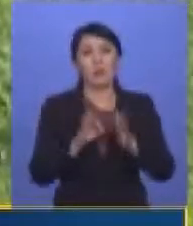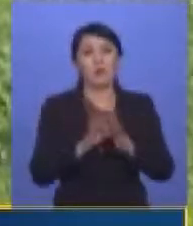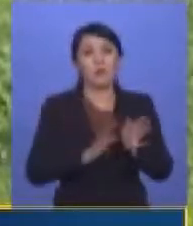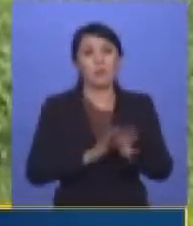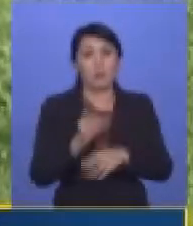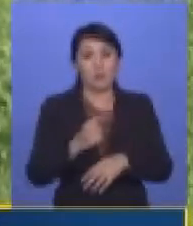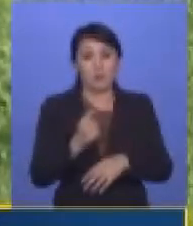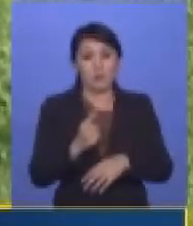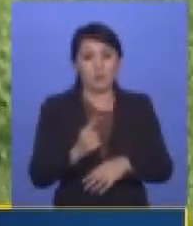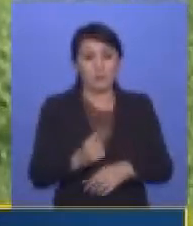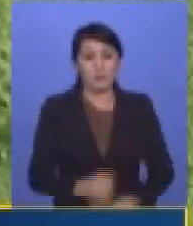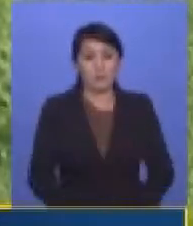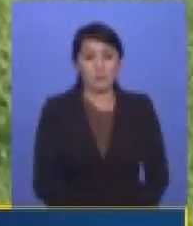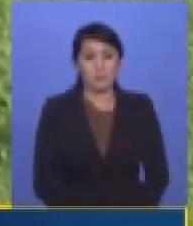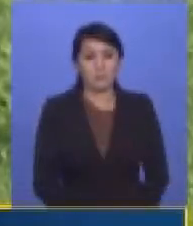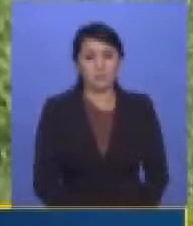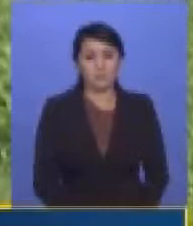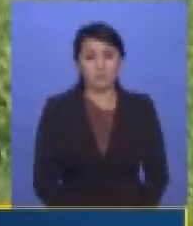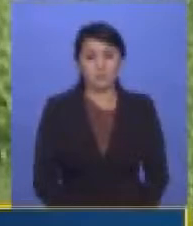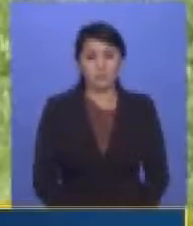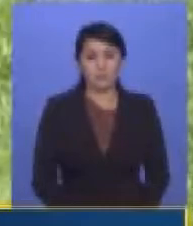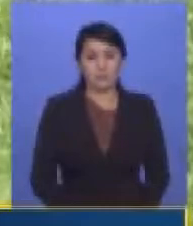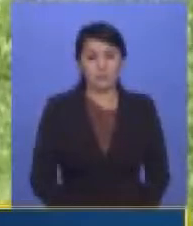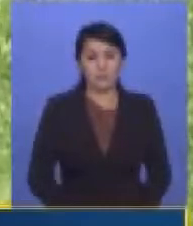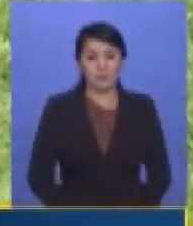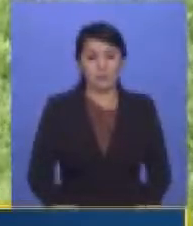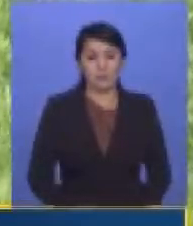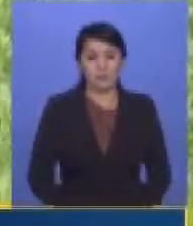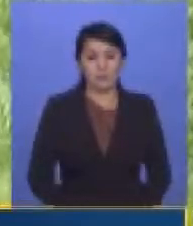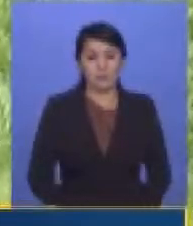жетеді, дейді кейіпкеріміз. Майгүл Сейілбек, Тамерлан Тілеубаев, Анатолий Беланок, жаңалықтар қызметі.